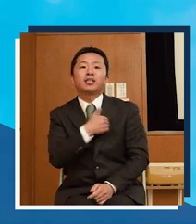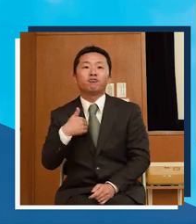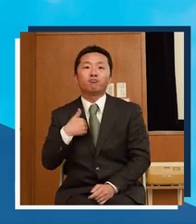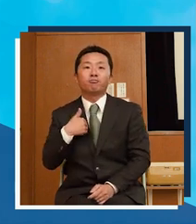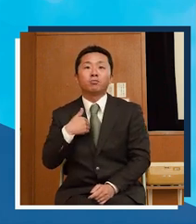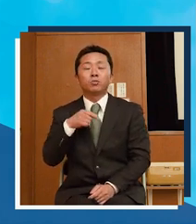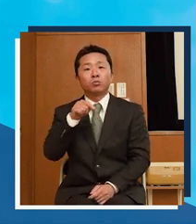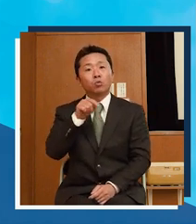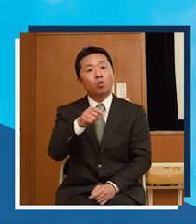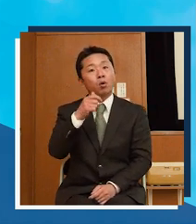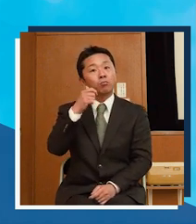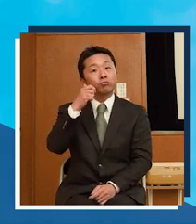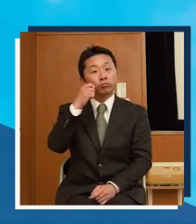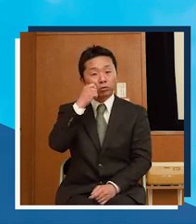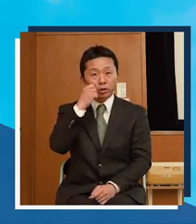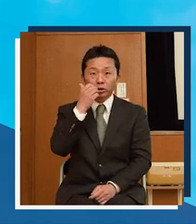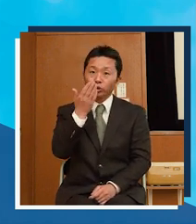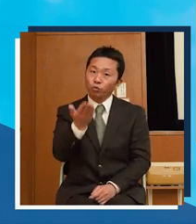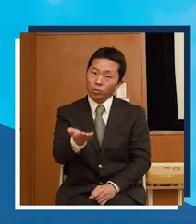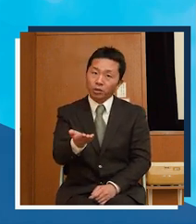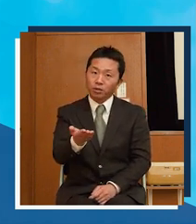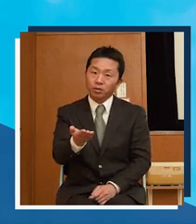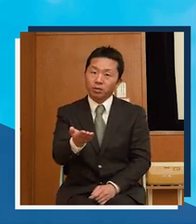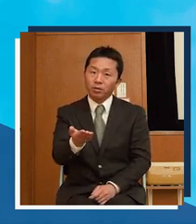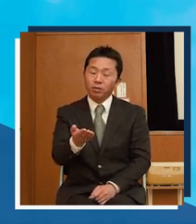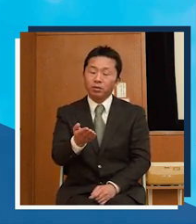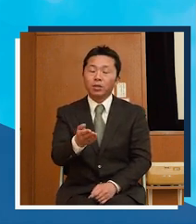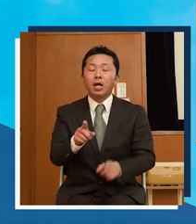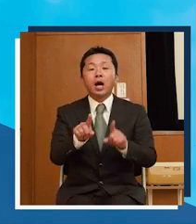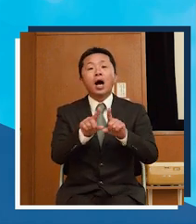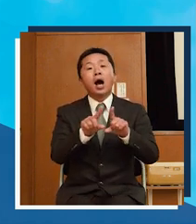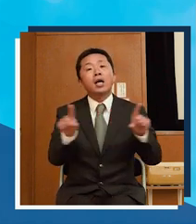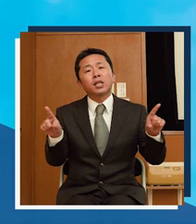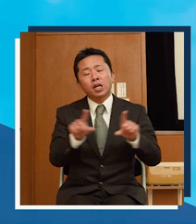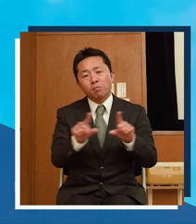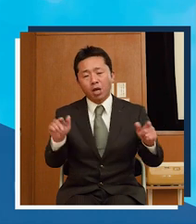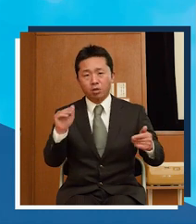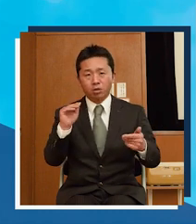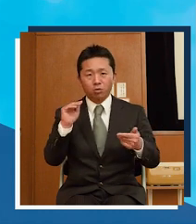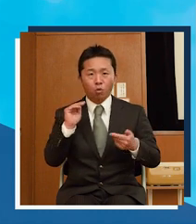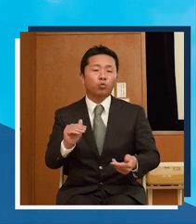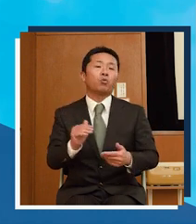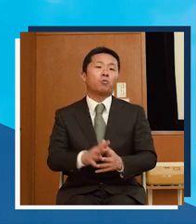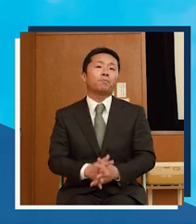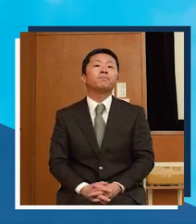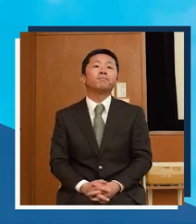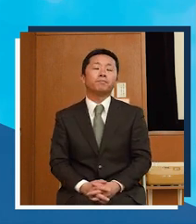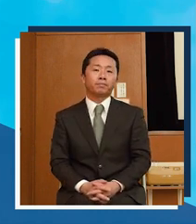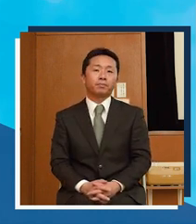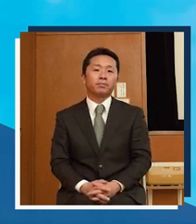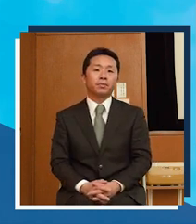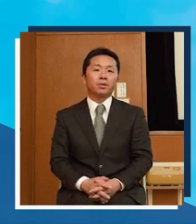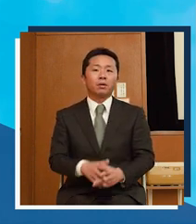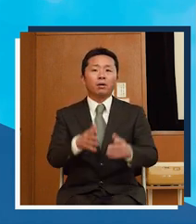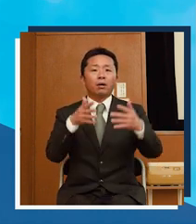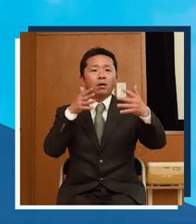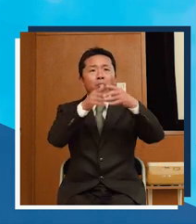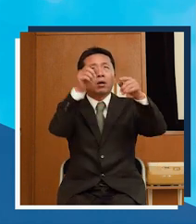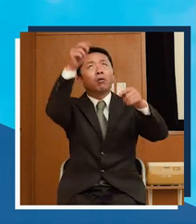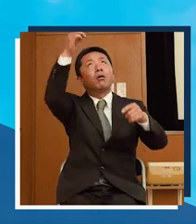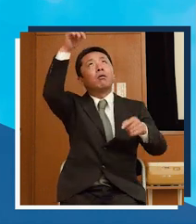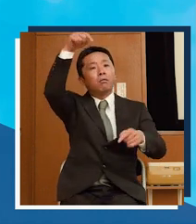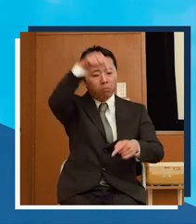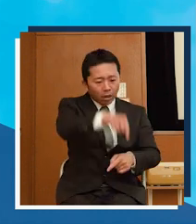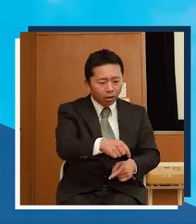難しいことじゃないじゃないですか本当に当たり前に本来ならできるはずのことで窓が落ちてくるなんてありえ